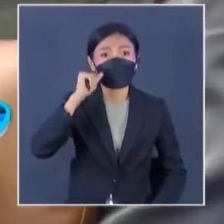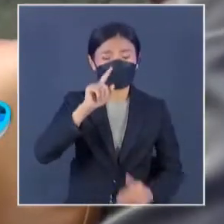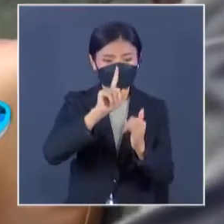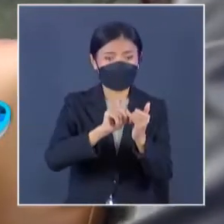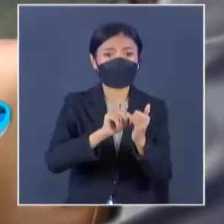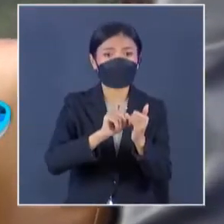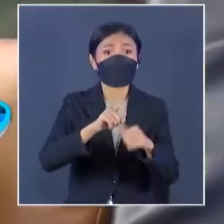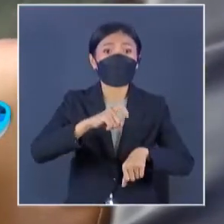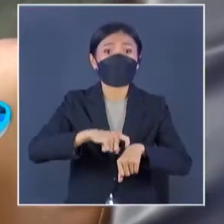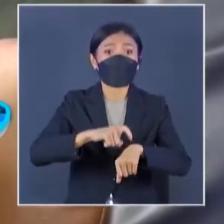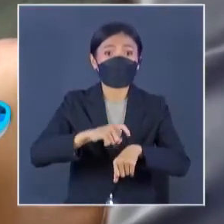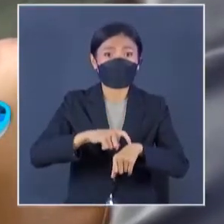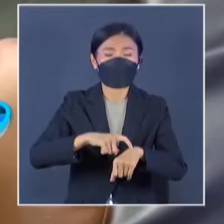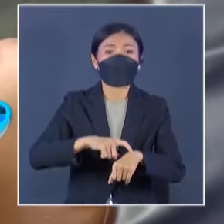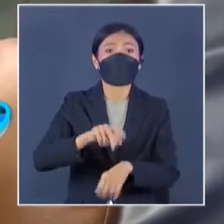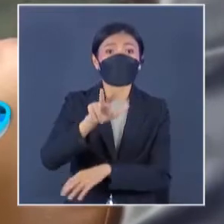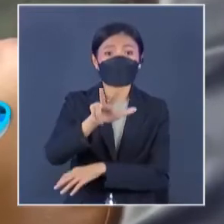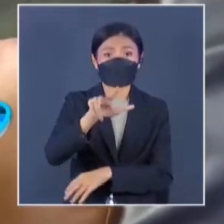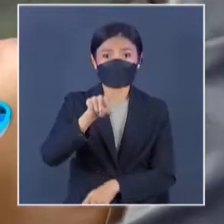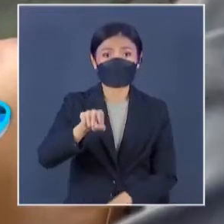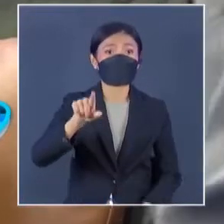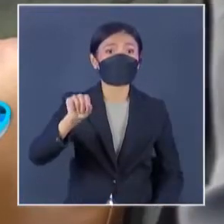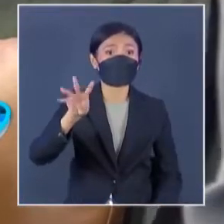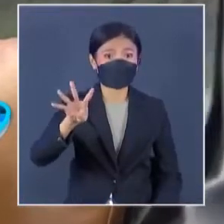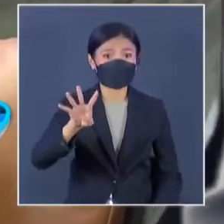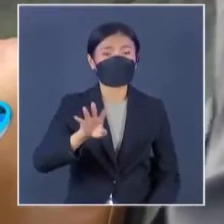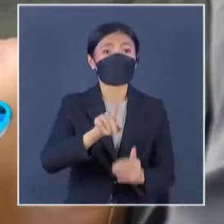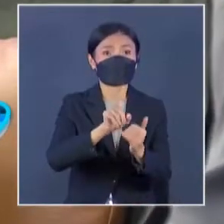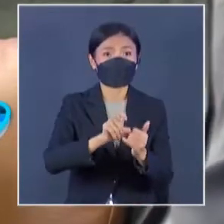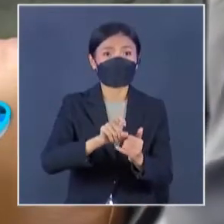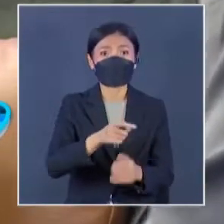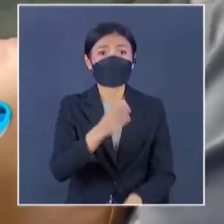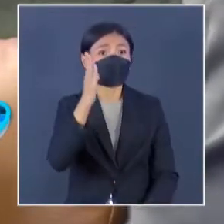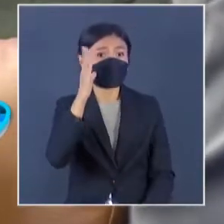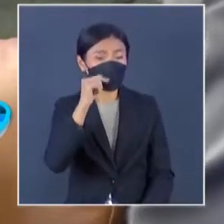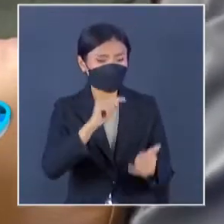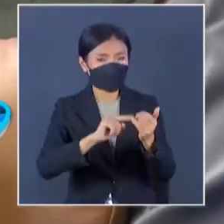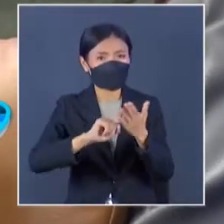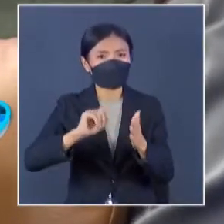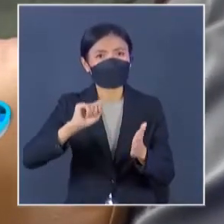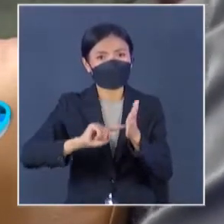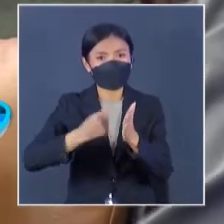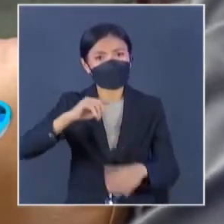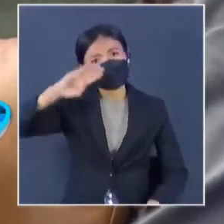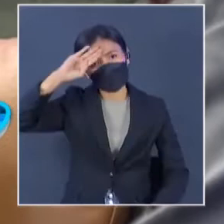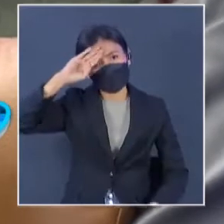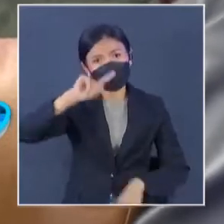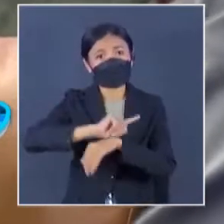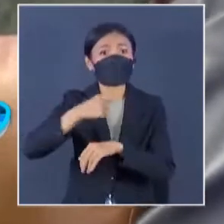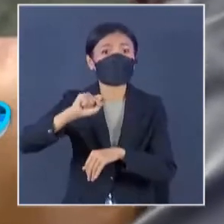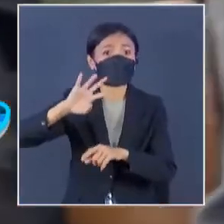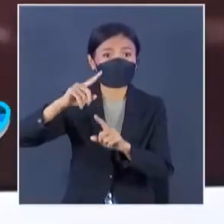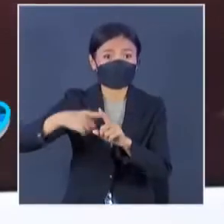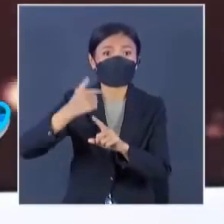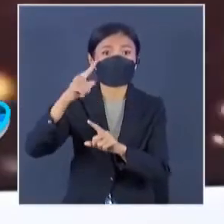าลเวลาโดยประมาณ 15:24 นคุณพ่อเริ่มป่วยเข้าโรงพยาบาลตั้งแต่วันที่14พฤศจิกายนที่ผ่านม